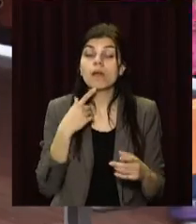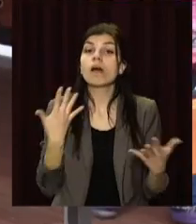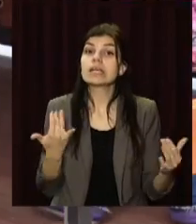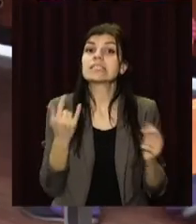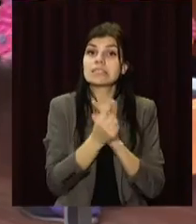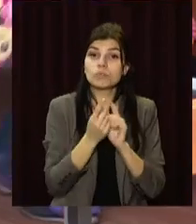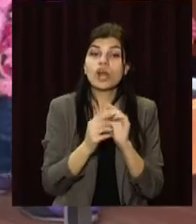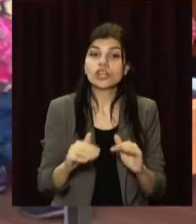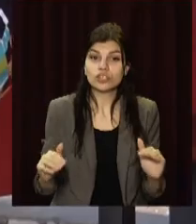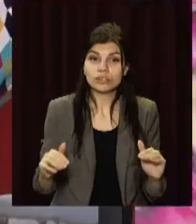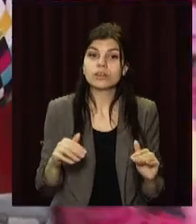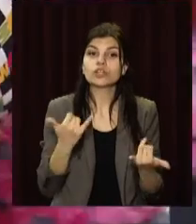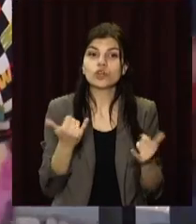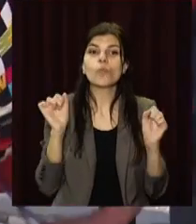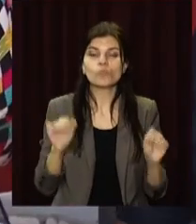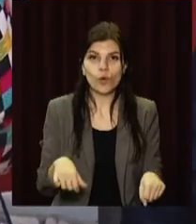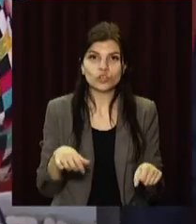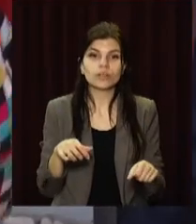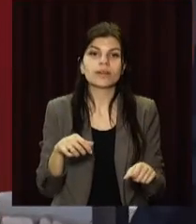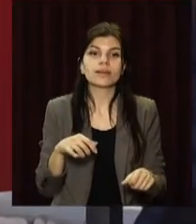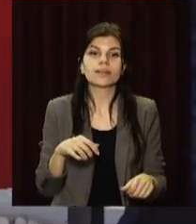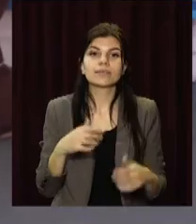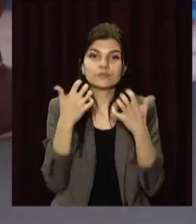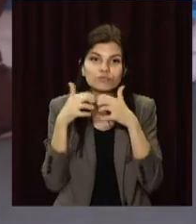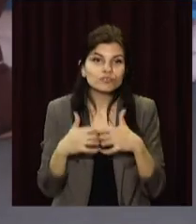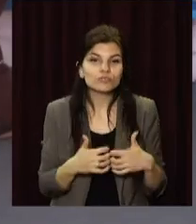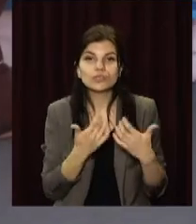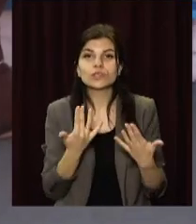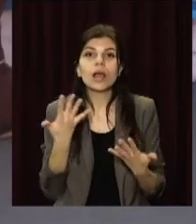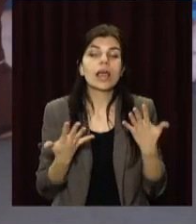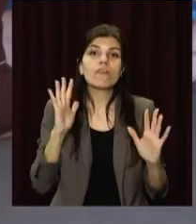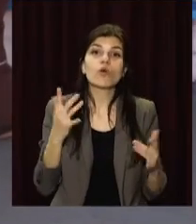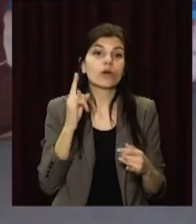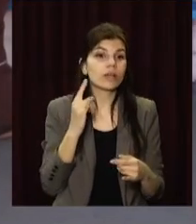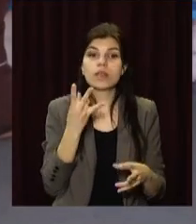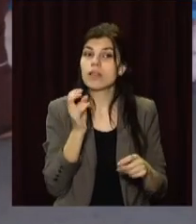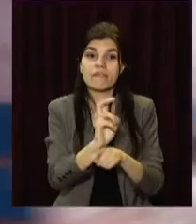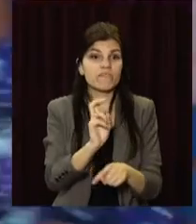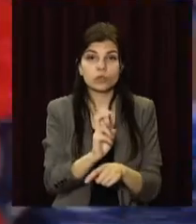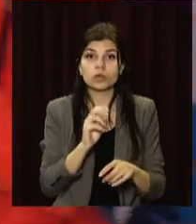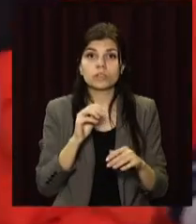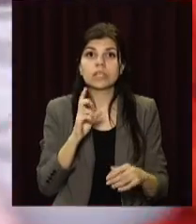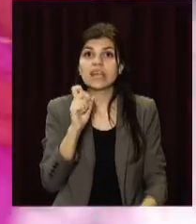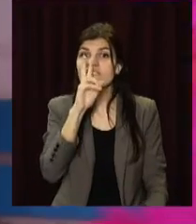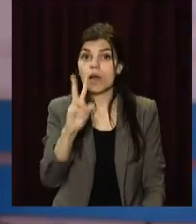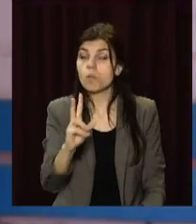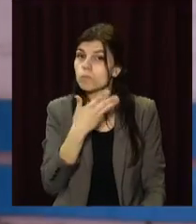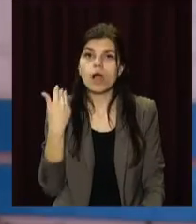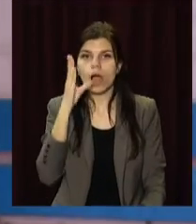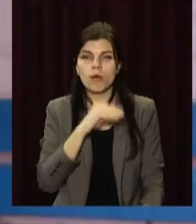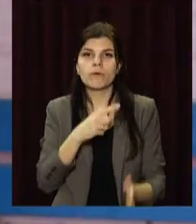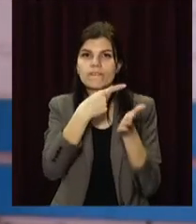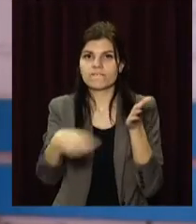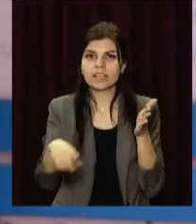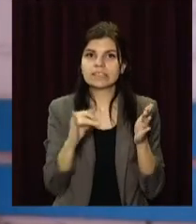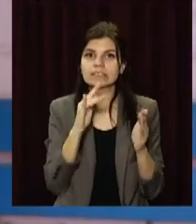із дитячих садочків зможуть і відраховувати малечу, зокрема у разі, якщо дитина не відвідує заклад за 2 місяці без